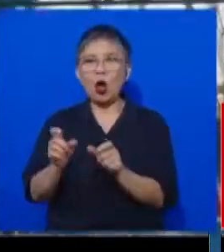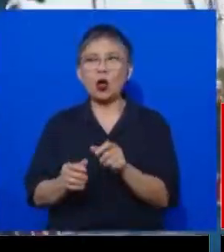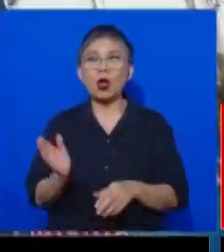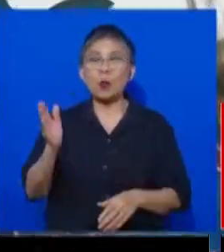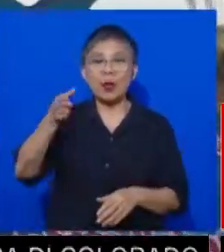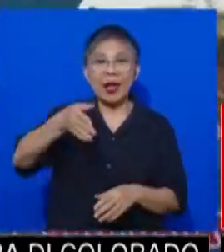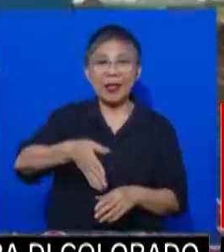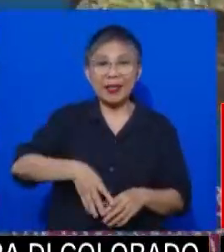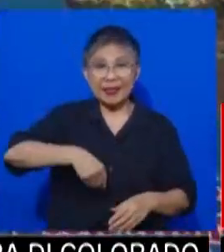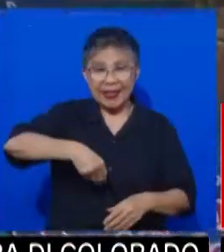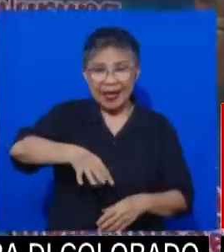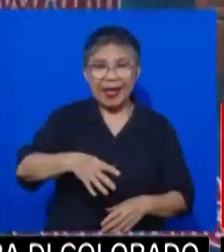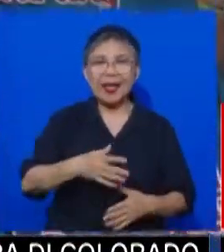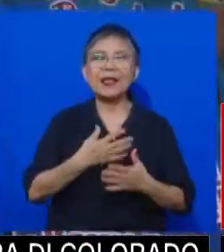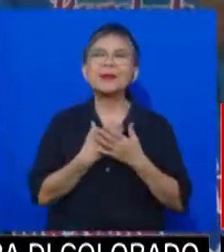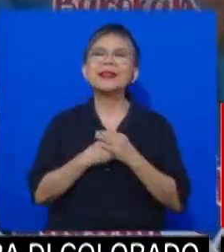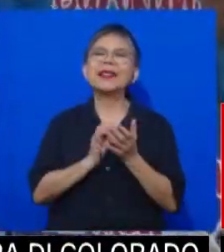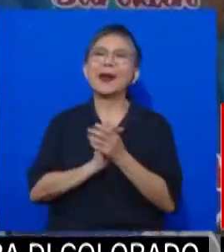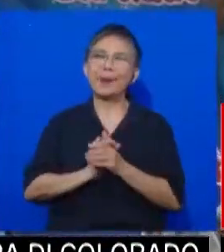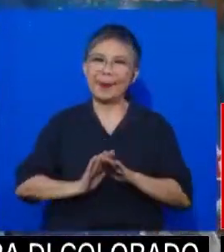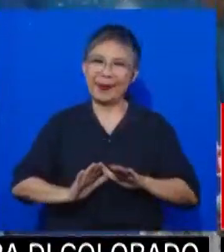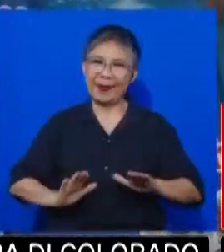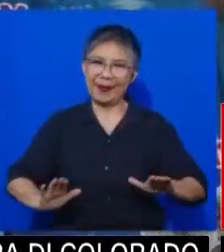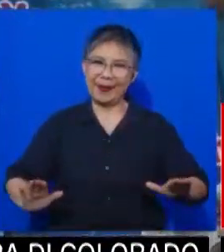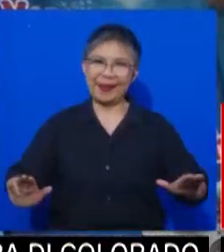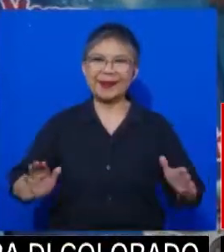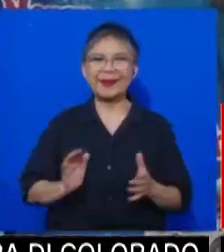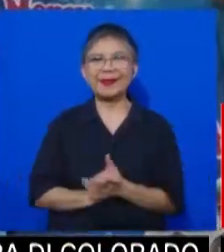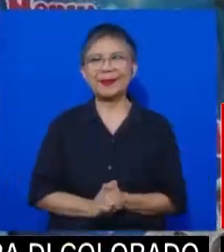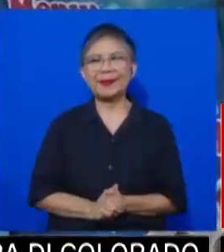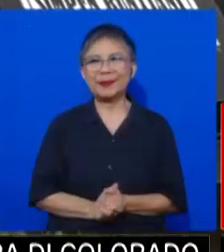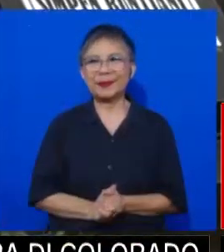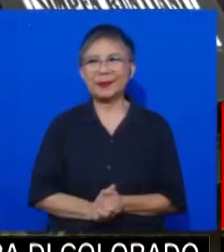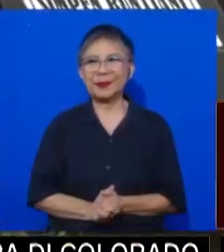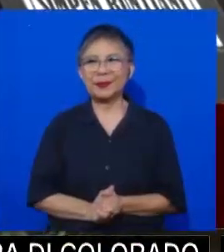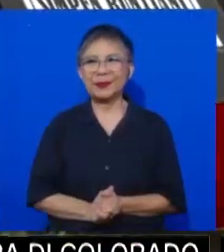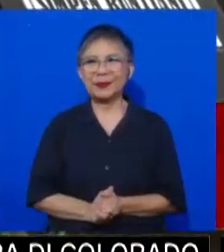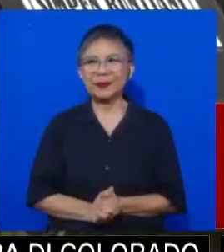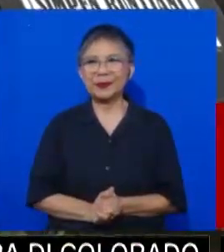nyaman. Tim Liputan CNN Indonesia.